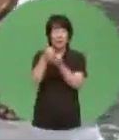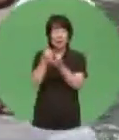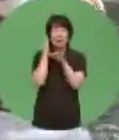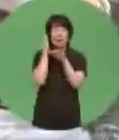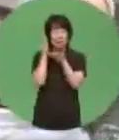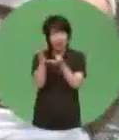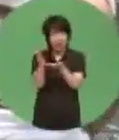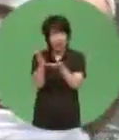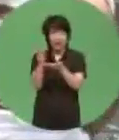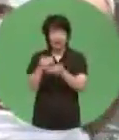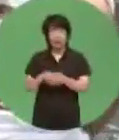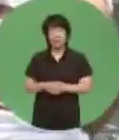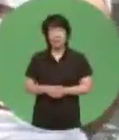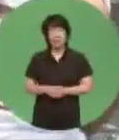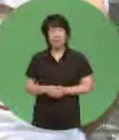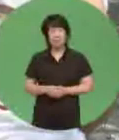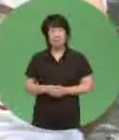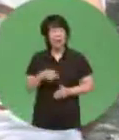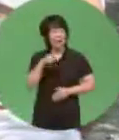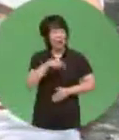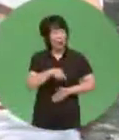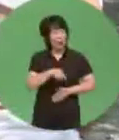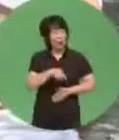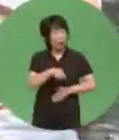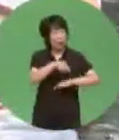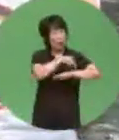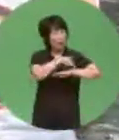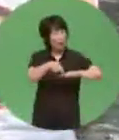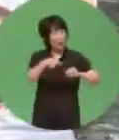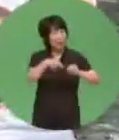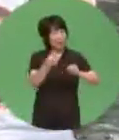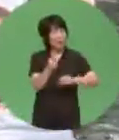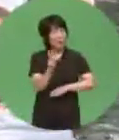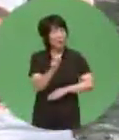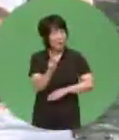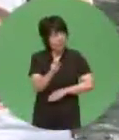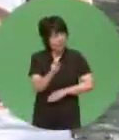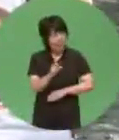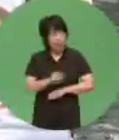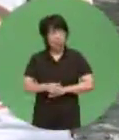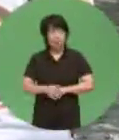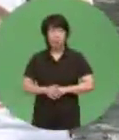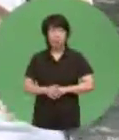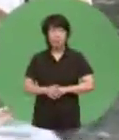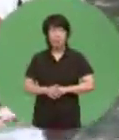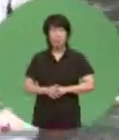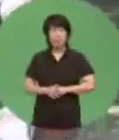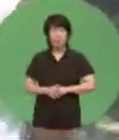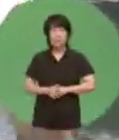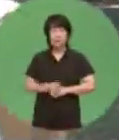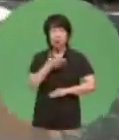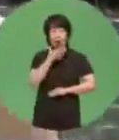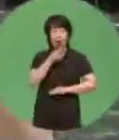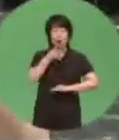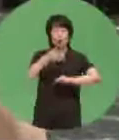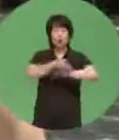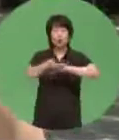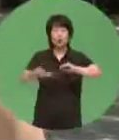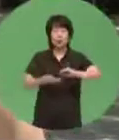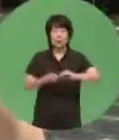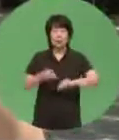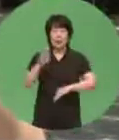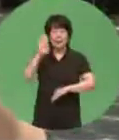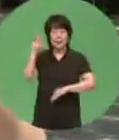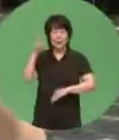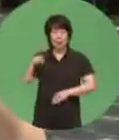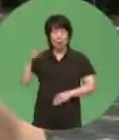。 この福島キッズ in 生駒どういったいきさつで開催に至ったんでしょうか。 福島県の南